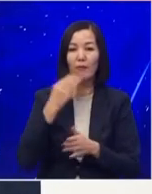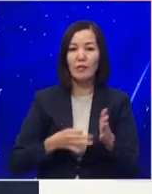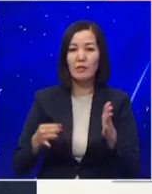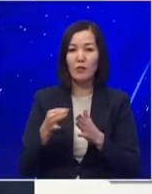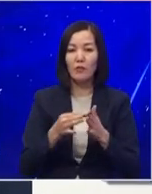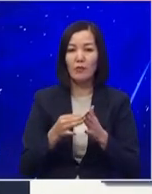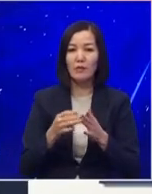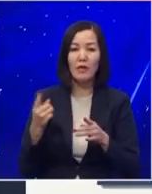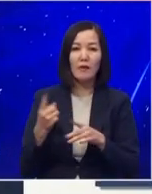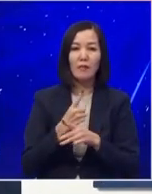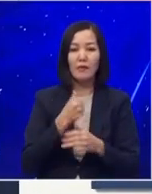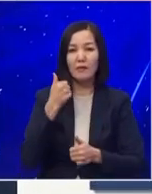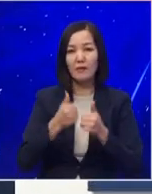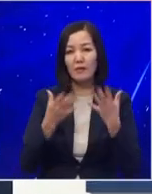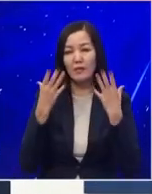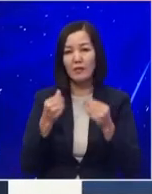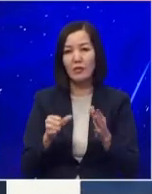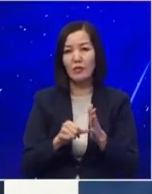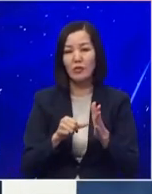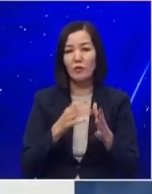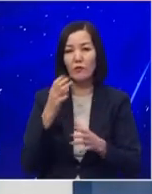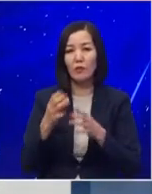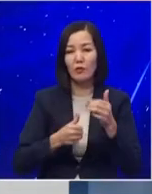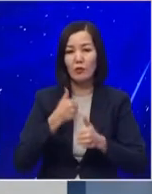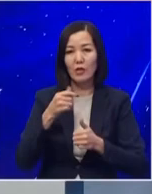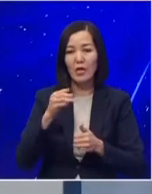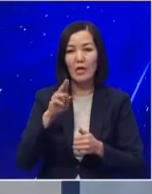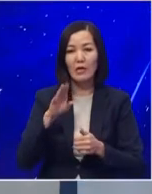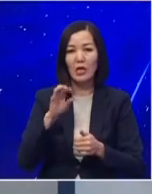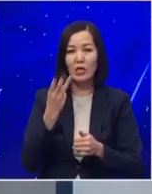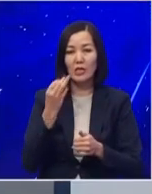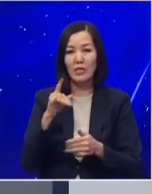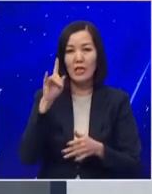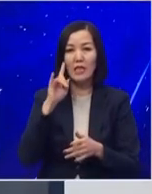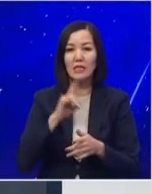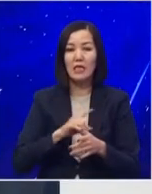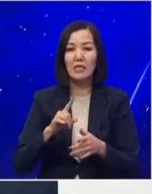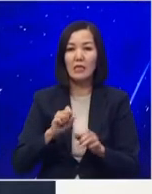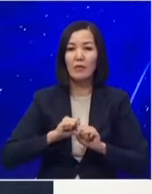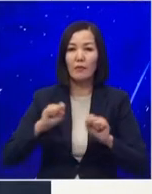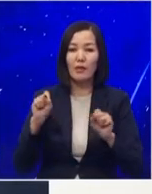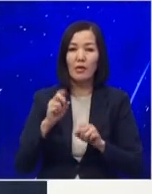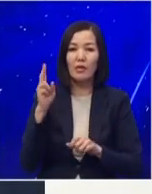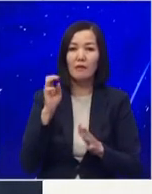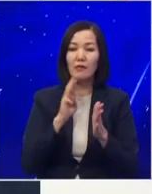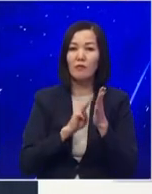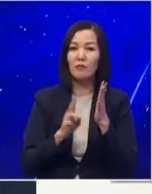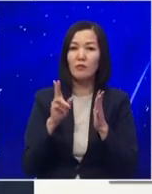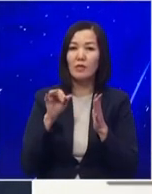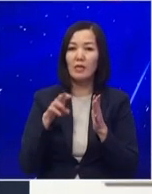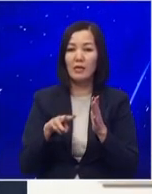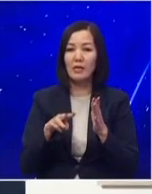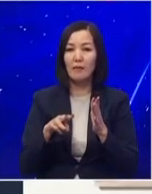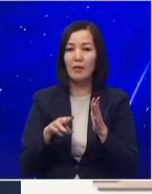области в первые же соревновательный день 6 международного чемпионата в ташкенте казахстанец поднял в сумме двоеборья 286 килограммов